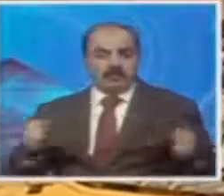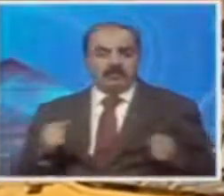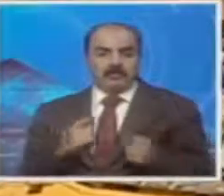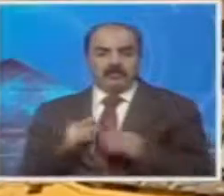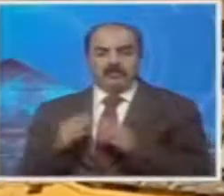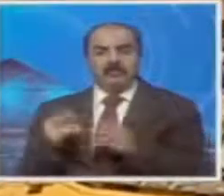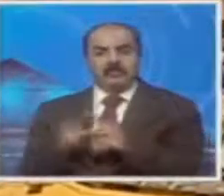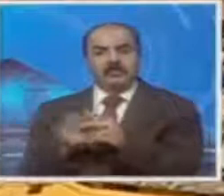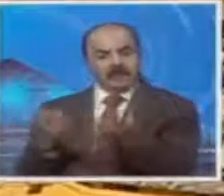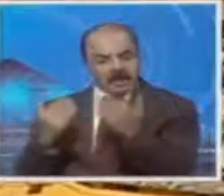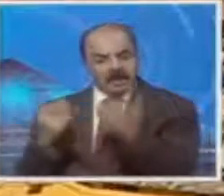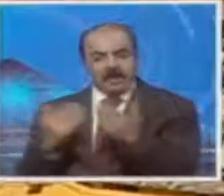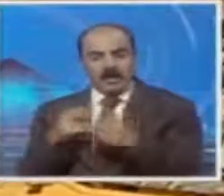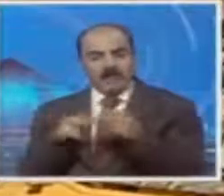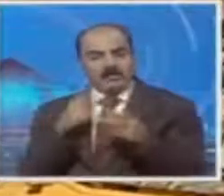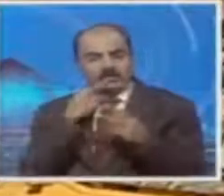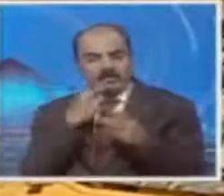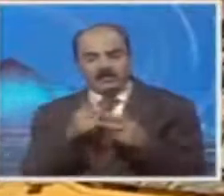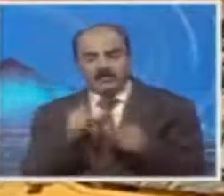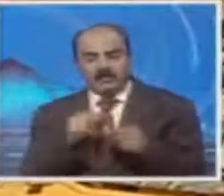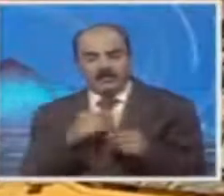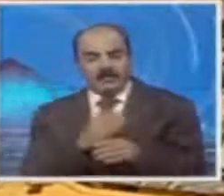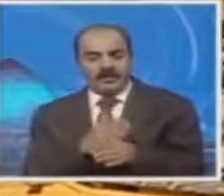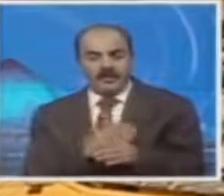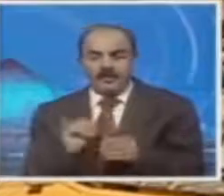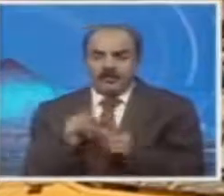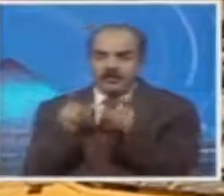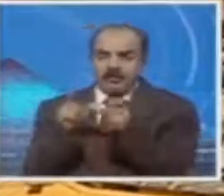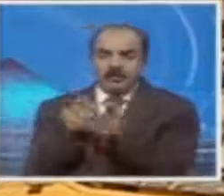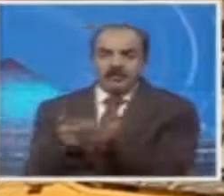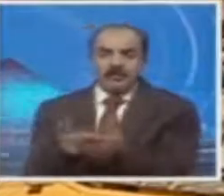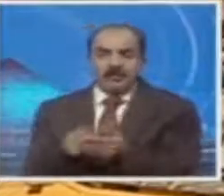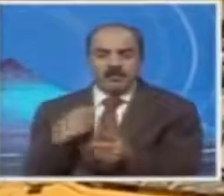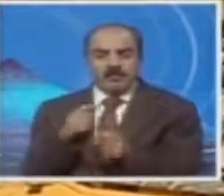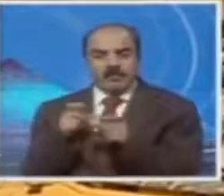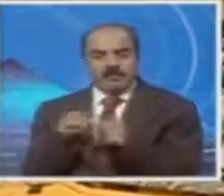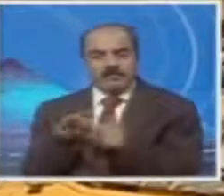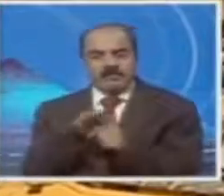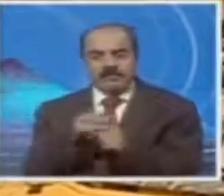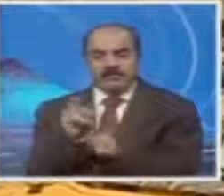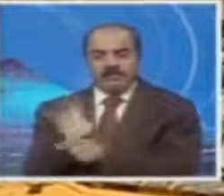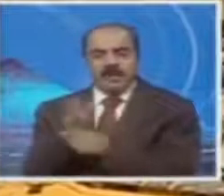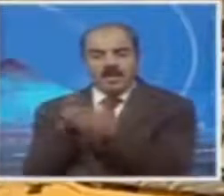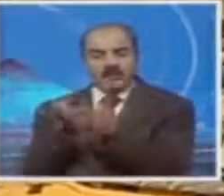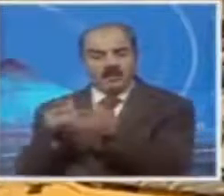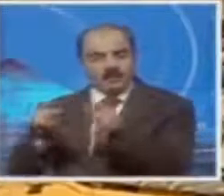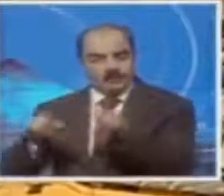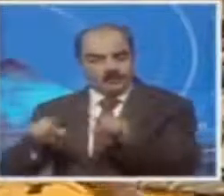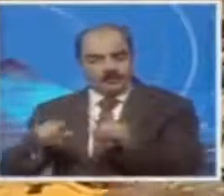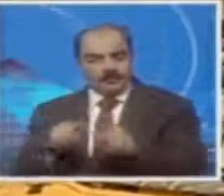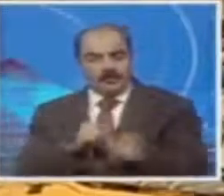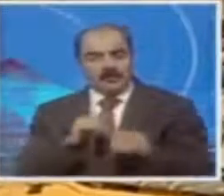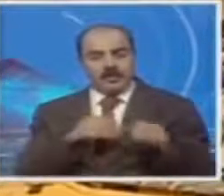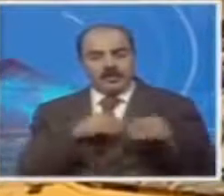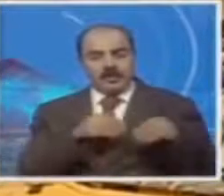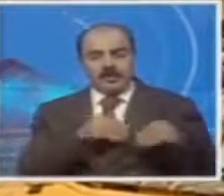انه ينزل يشارك معانا في الصرح ده، وتشوف قد ايه ان احنا مهتمين بيه، وان الادارات المعنية مهتمية بيه ومهتمية قد ايه ان هي تخفض